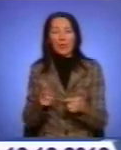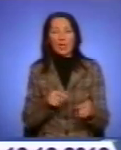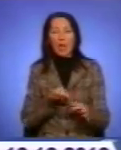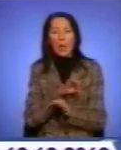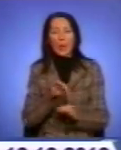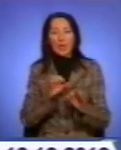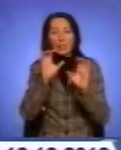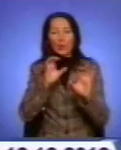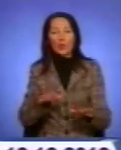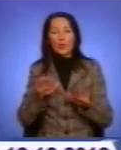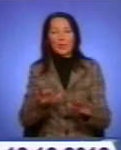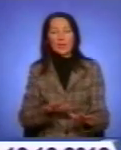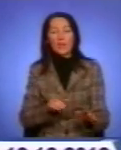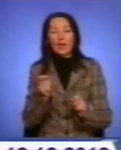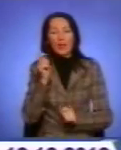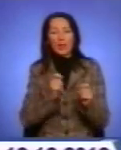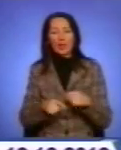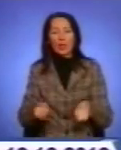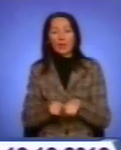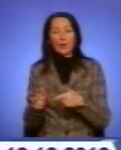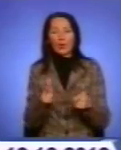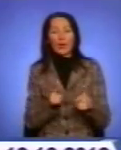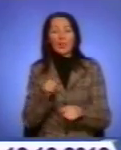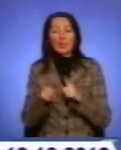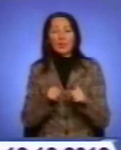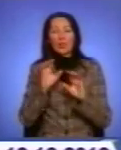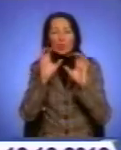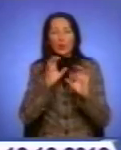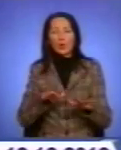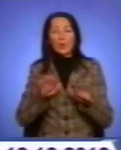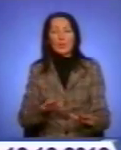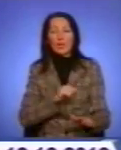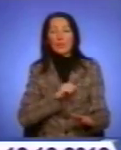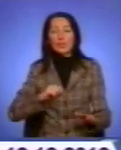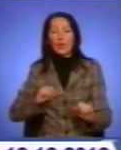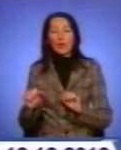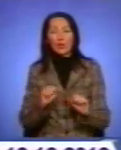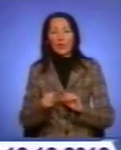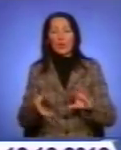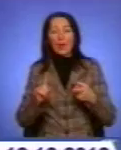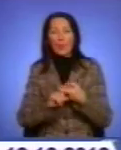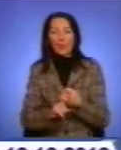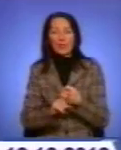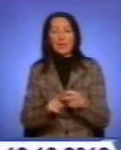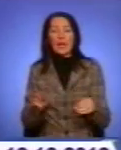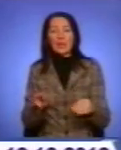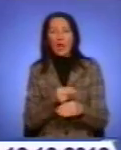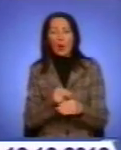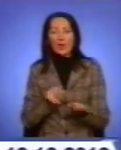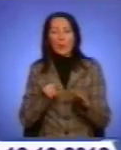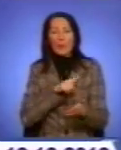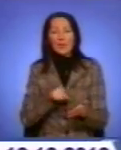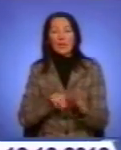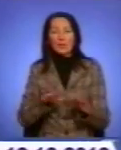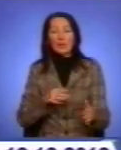референдуми, а також підготувати зміни до закону про місцеве самоврядування, пов'язані з регулюванням питань місцевої демократії. Про це на